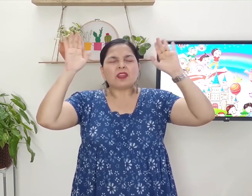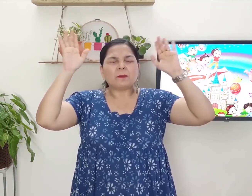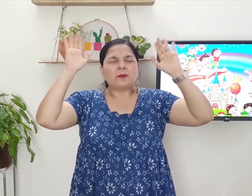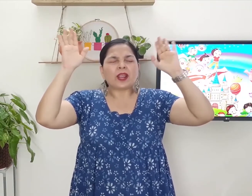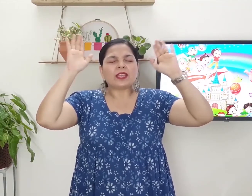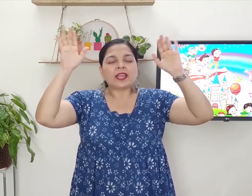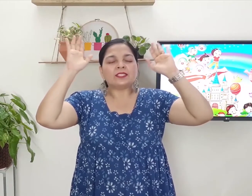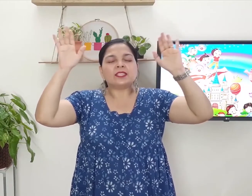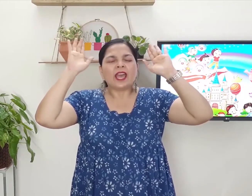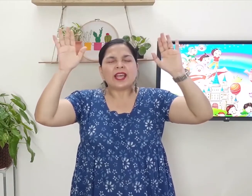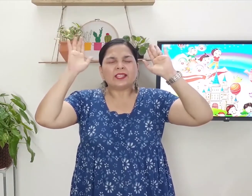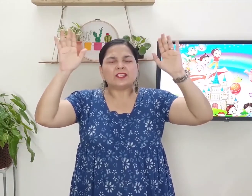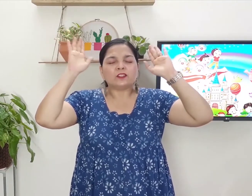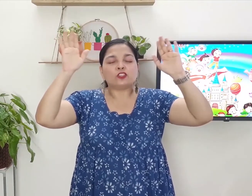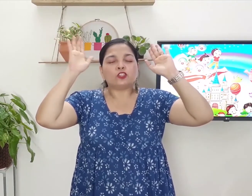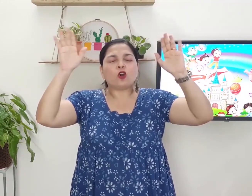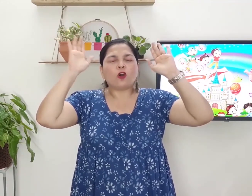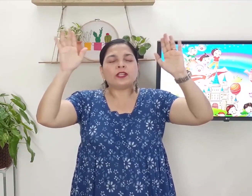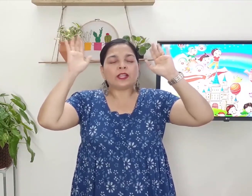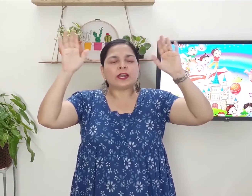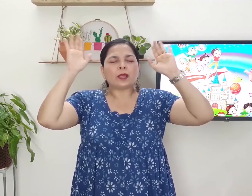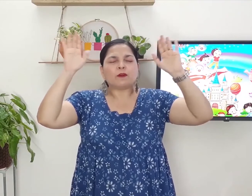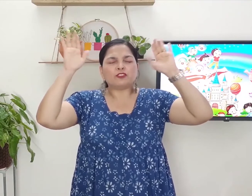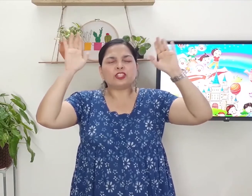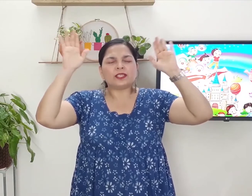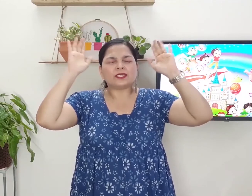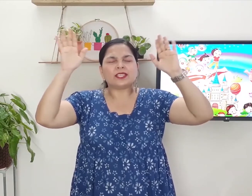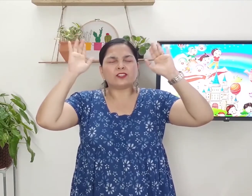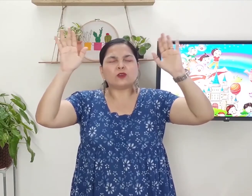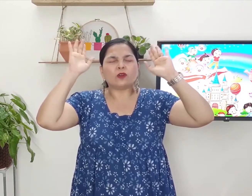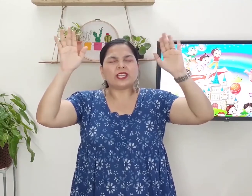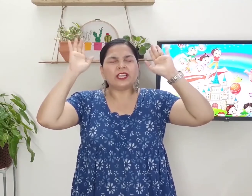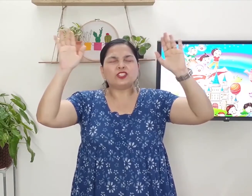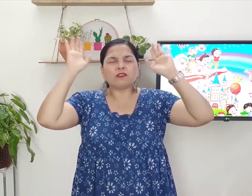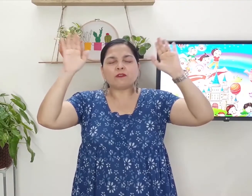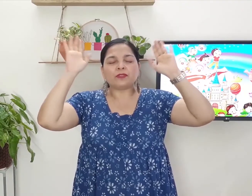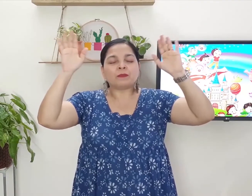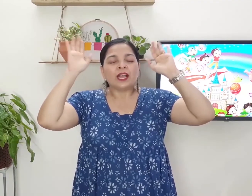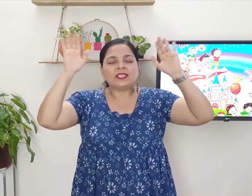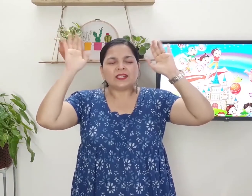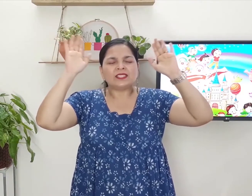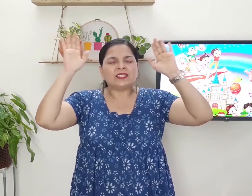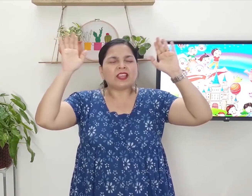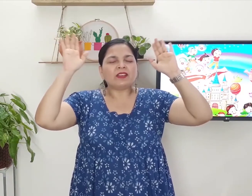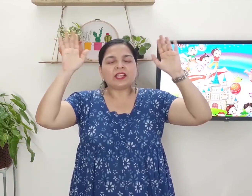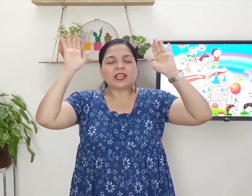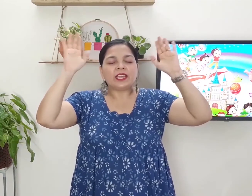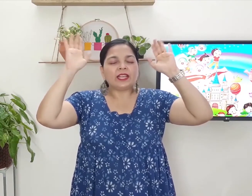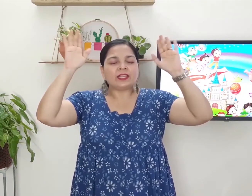ஓவருவரும் குணப்டுத்த படுகிறேன் ஓருன் நோயக்கூட அவர்களின் உடம்பில் நிலைத்திருக்காது